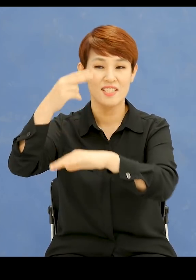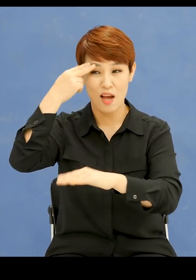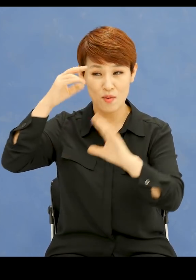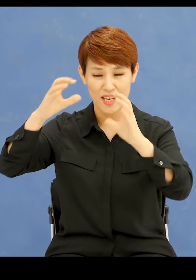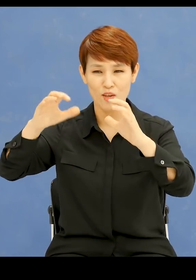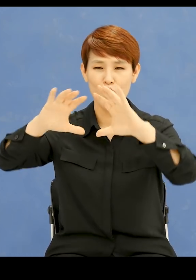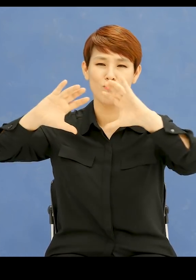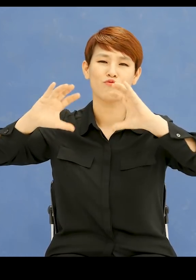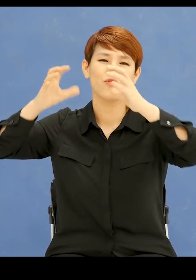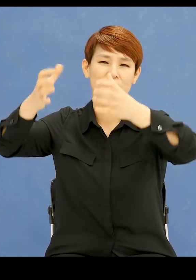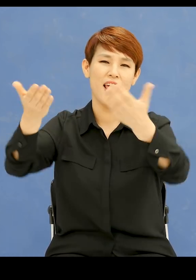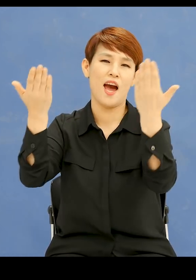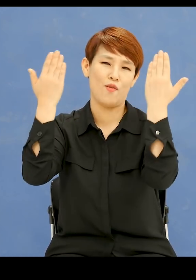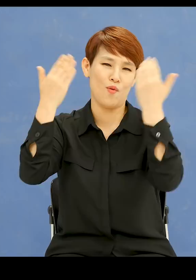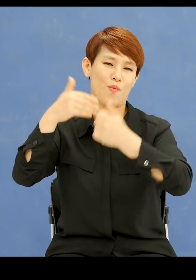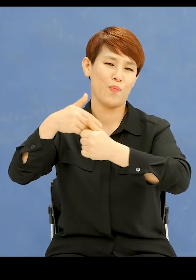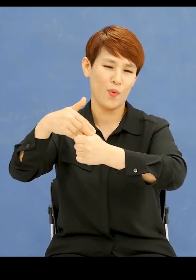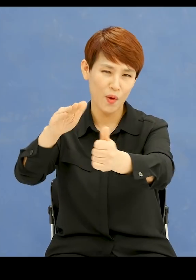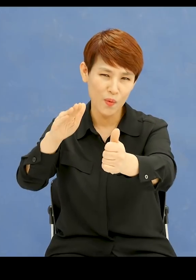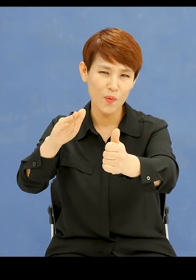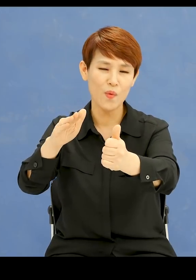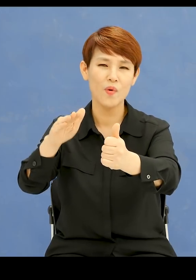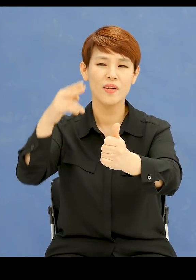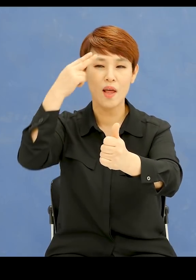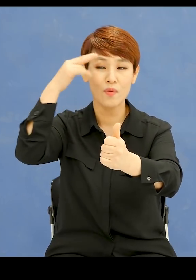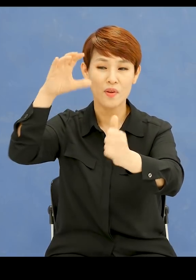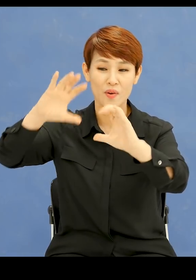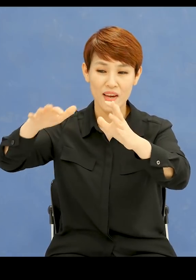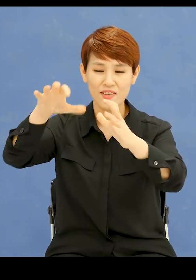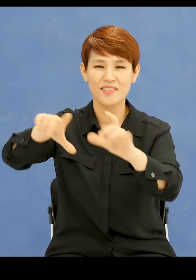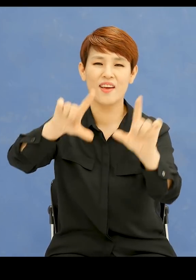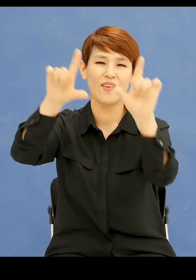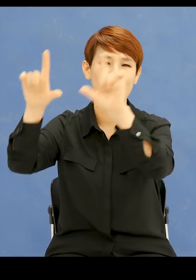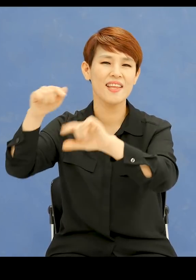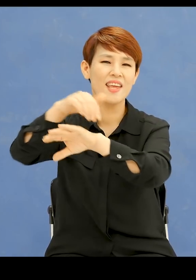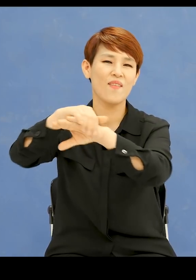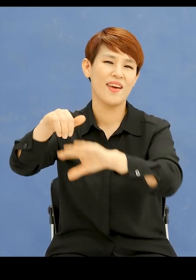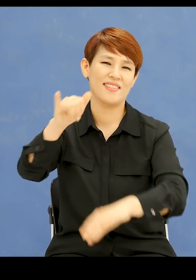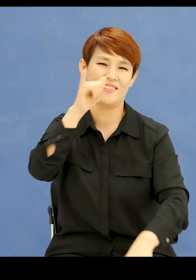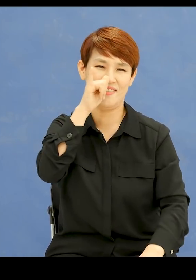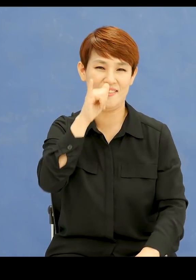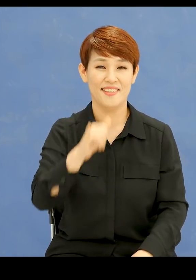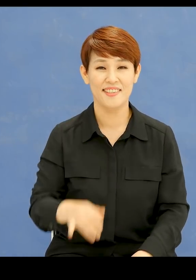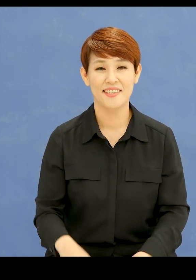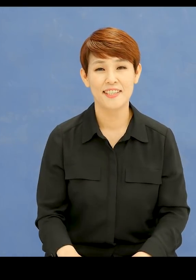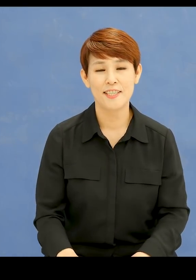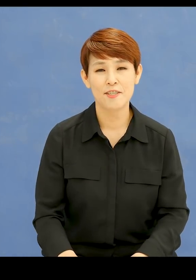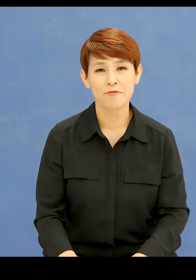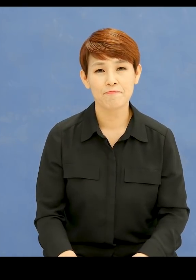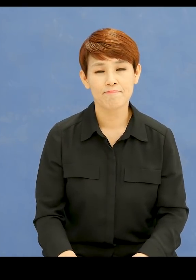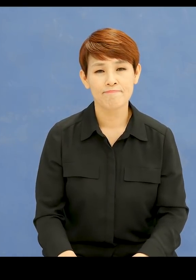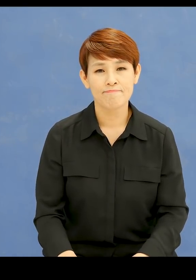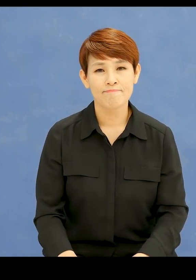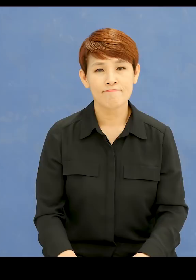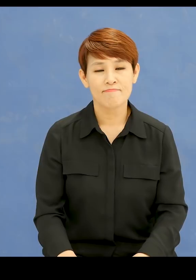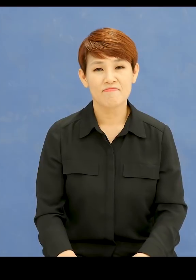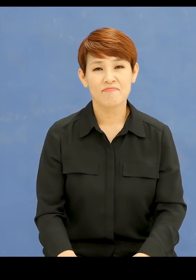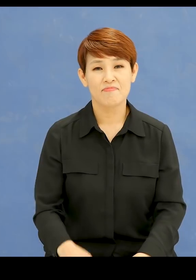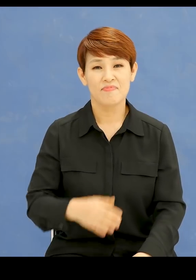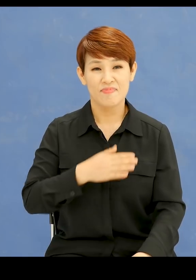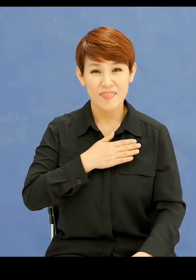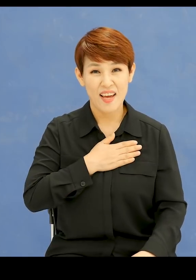사우디에서 아마 이제 국제학교도 보내고 사우디에서 좀 같이 생활을 하려고 하는 그런 계획이 있으셨던 것 같아요. 그래서